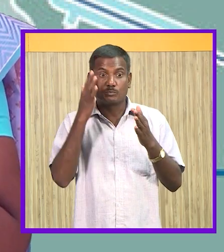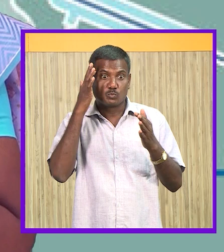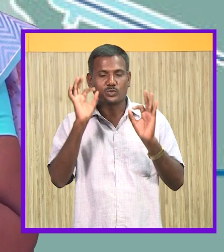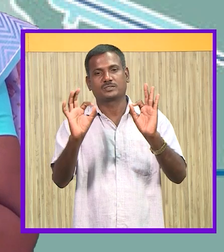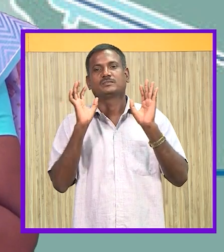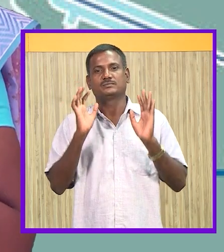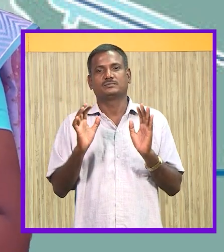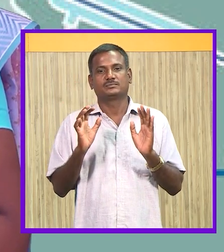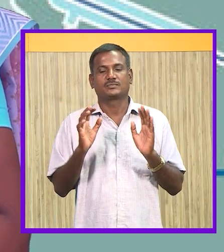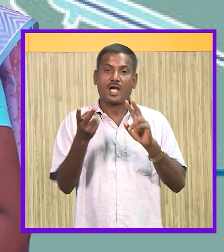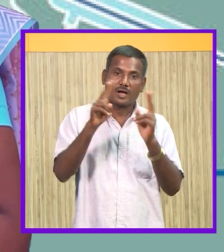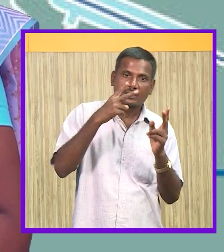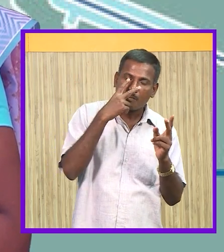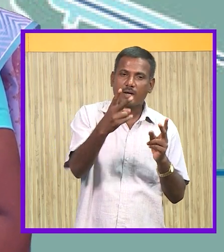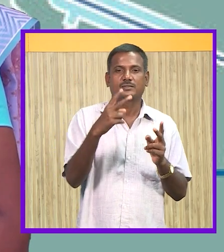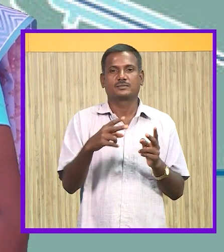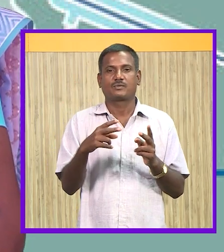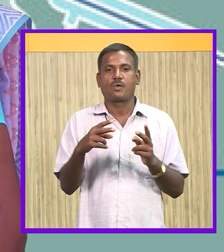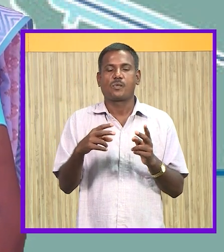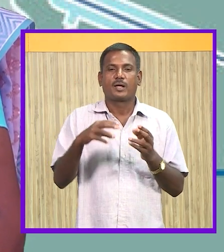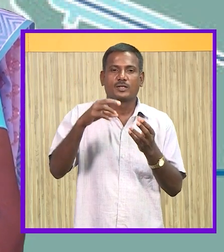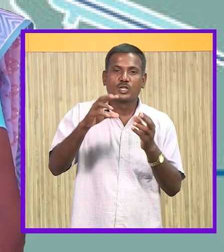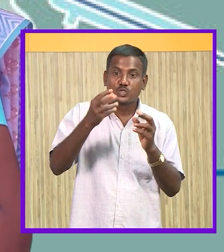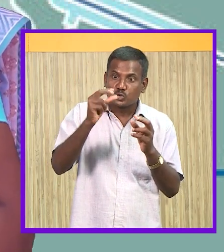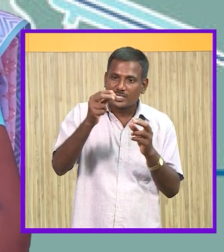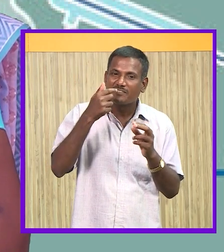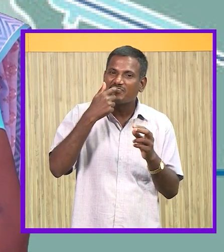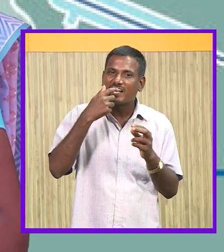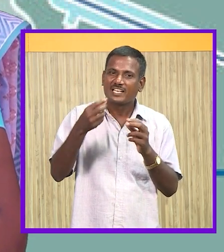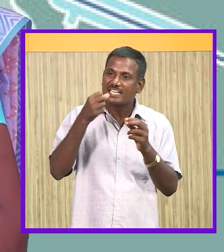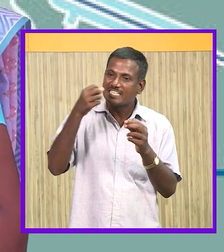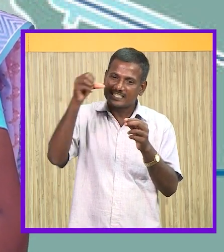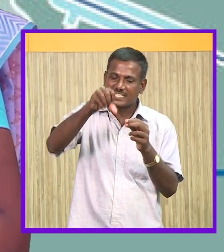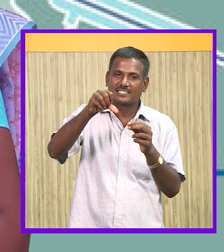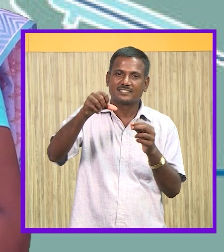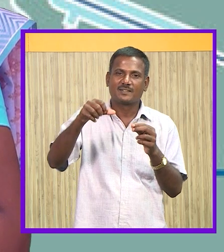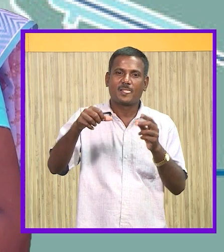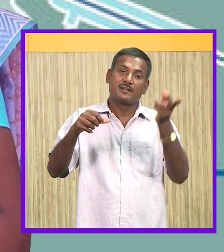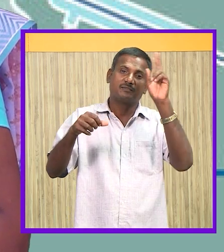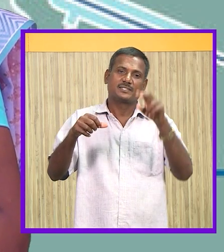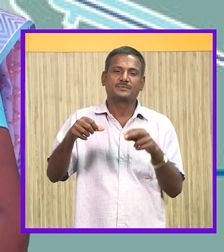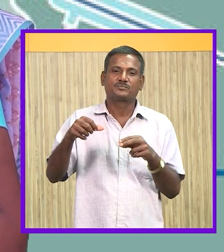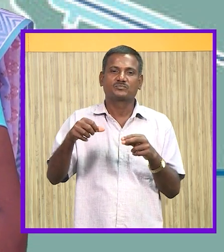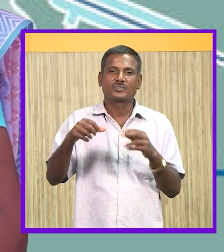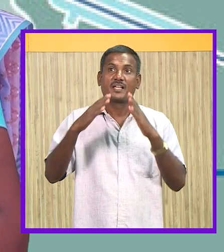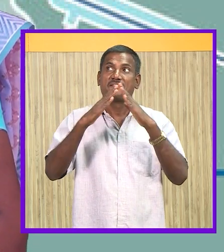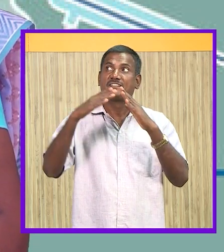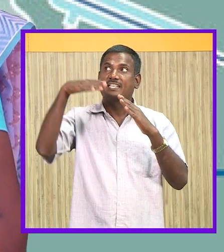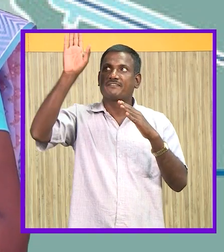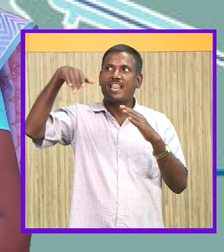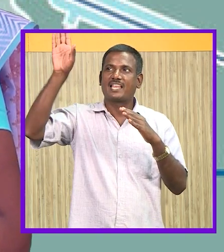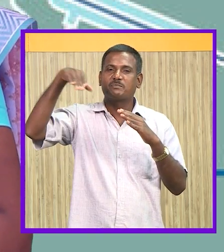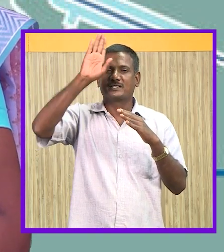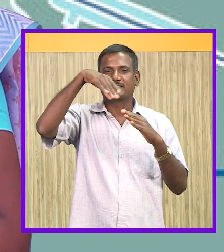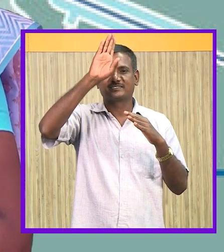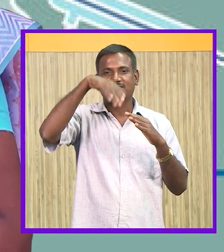நமக்கு குறிக்கிறது. அடுத்ததா பார்த்தீங்கன்னா, சுட்ட சுண்ணாம்போடு நீரை சேர்த்தல். முன்னாடி காலகட்டங்களில் என்ன பண்ணுவாங்க அப்படின்னா, வீட்டுக்கு வெள்ளை